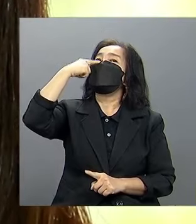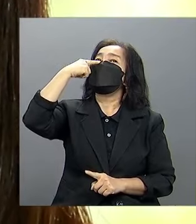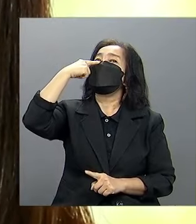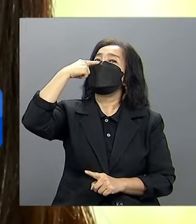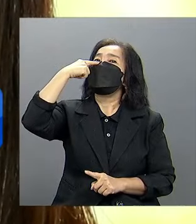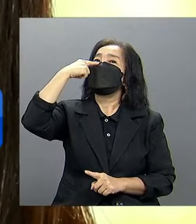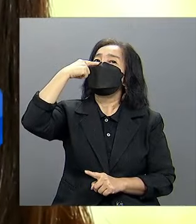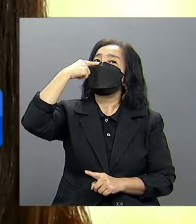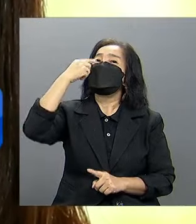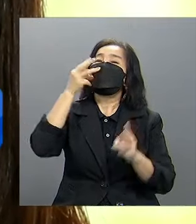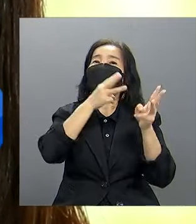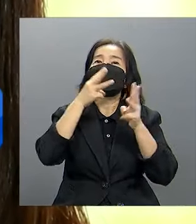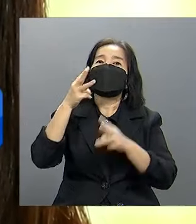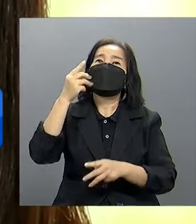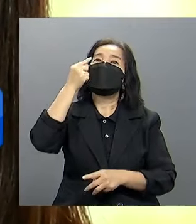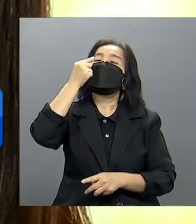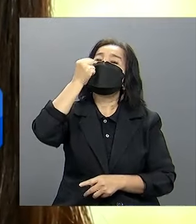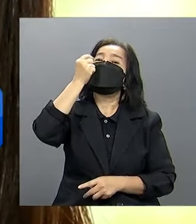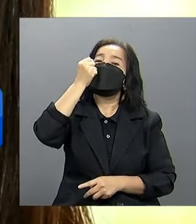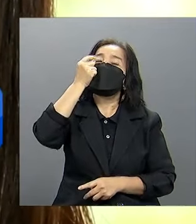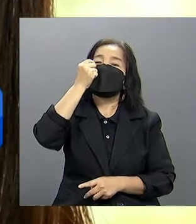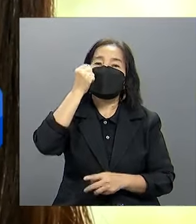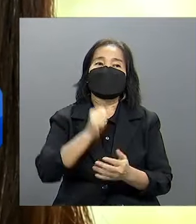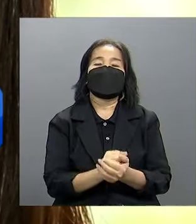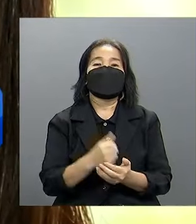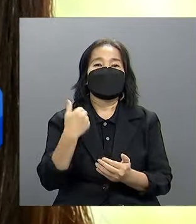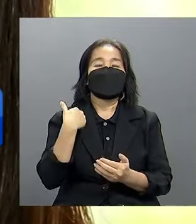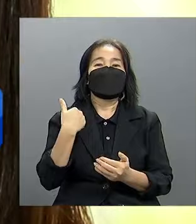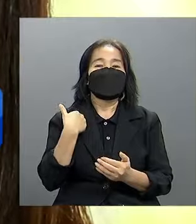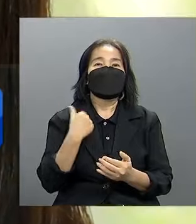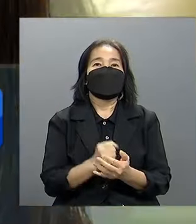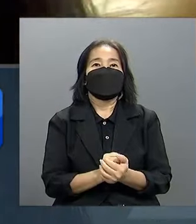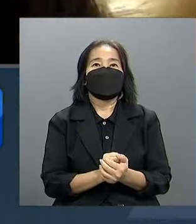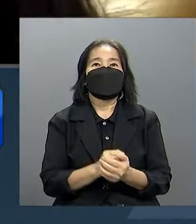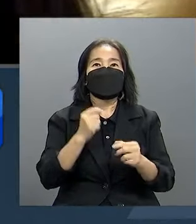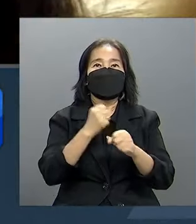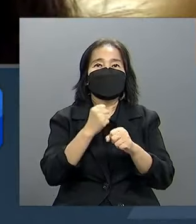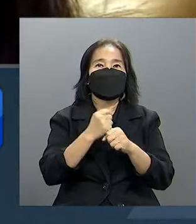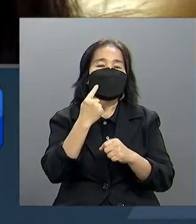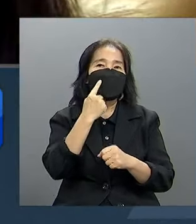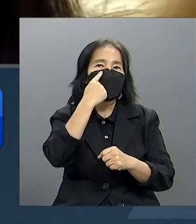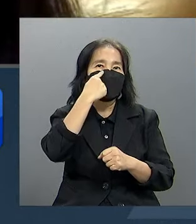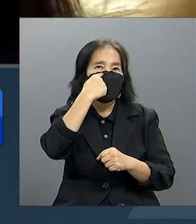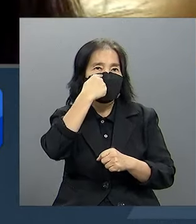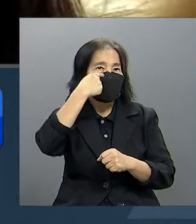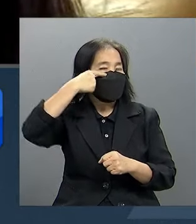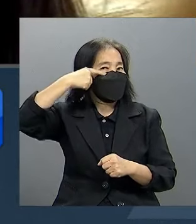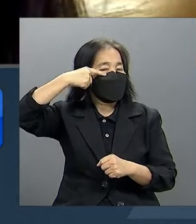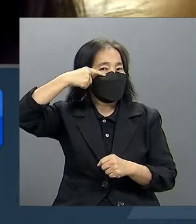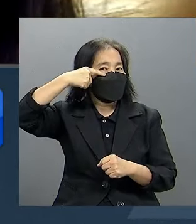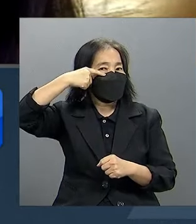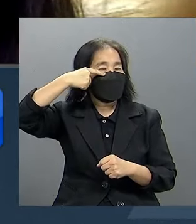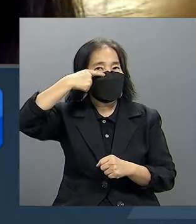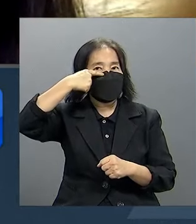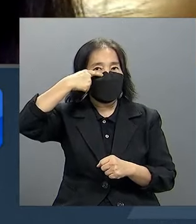อปเนี่ยคือเวลาใส่เข้าไปอะค่ะให้ใส่ลงไปให้เล็งตรงติ่งหูจมูกใช่ป่ะคะ ค่ะ แล้วก็ลงไปตร